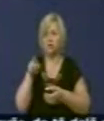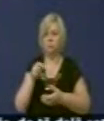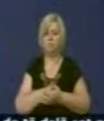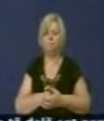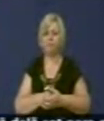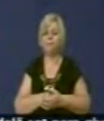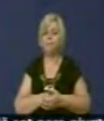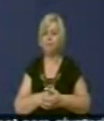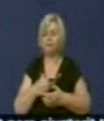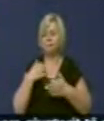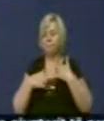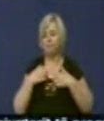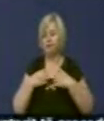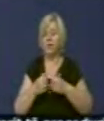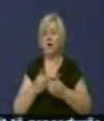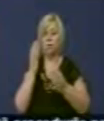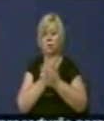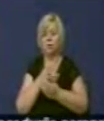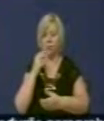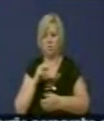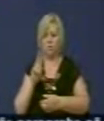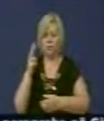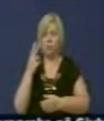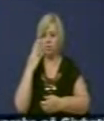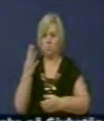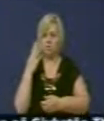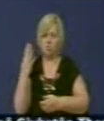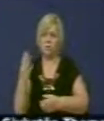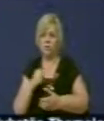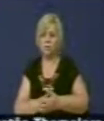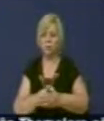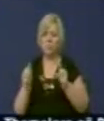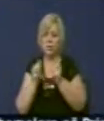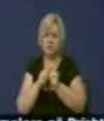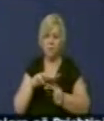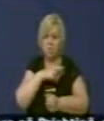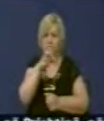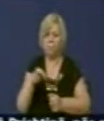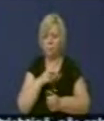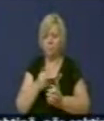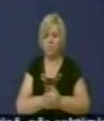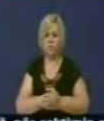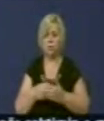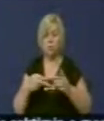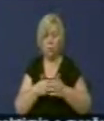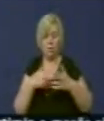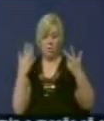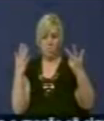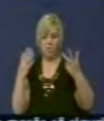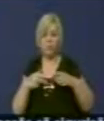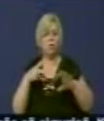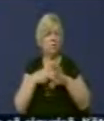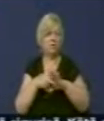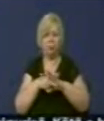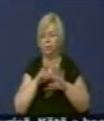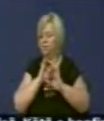zjarri në drejtim të punëtorëve pronarëve shqiptar nuk janë jashtë sistemit. Ata janë në kuadër të strukturave të Serbisë, e cila nuk e pranon Kosovën e